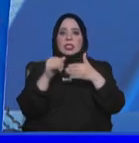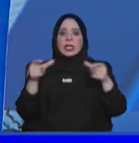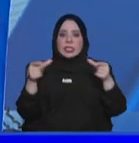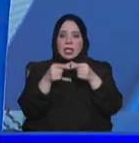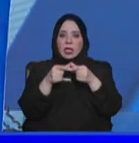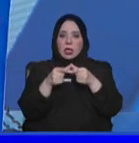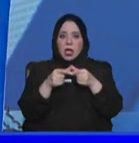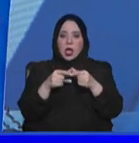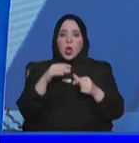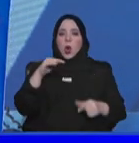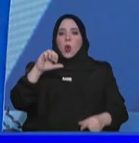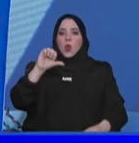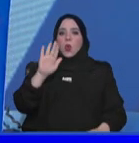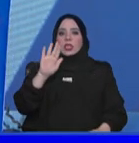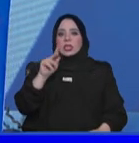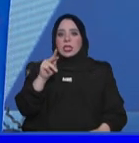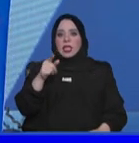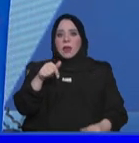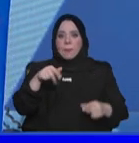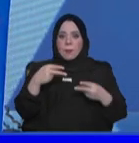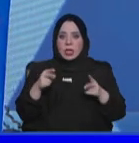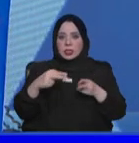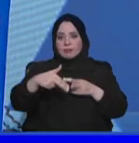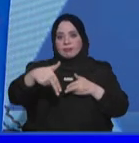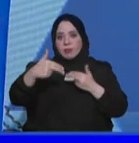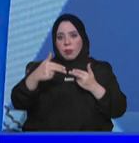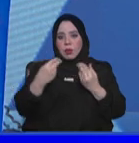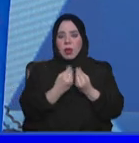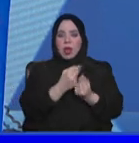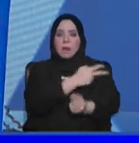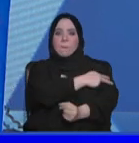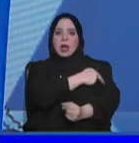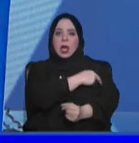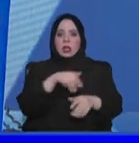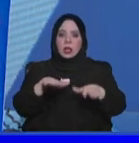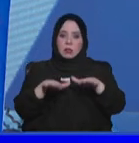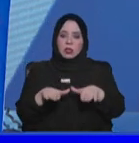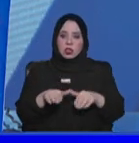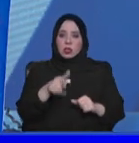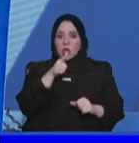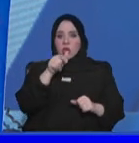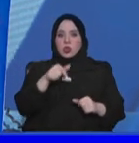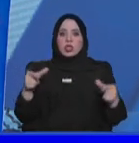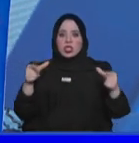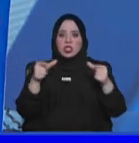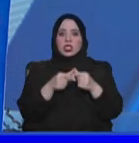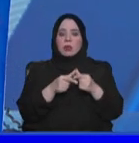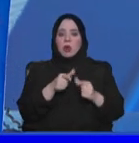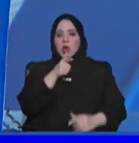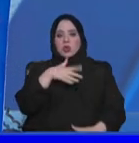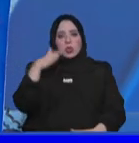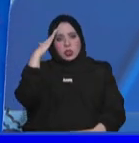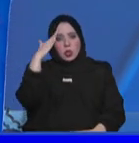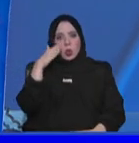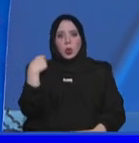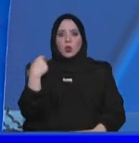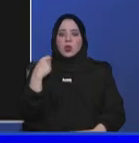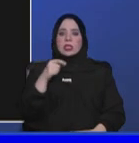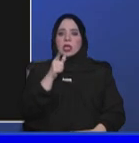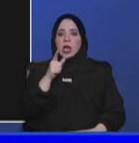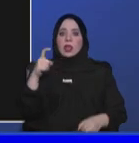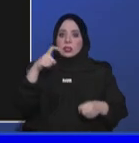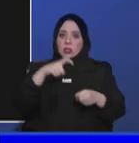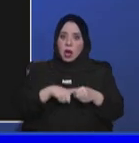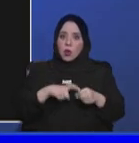والمتوسطه الذي عقد عبر تقنيه الاتصال المرئي بمشاركه اعضاء المجلس وخلال اعمال الاجتماع اثناء